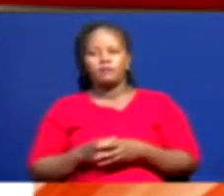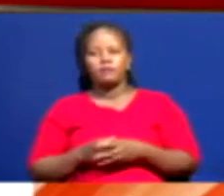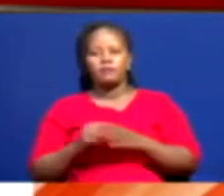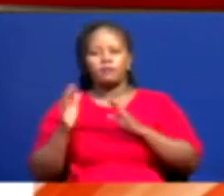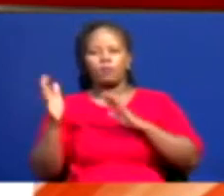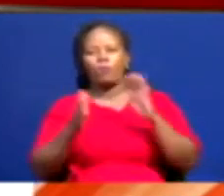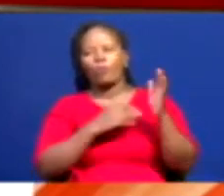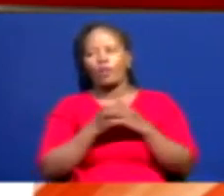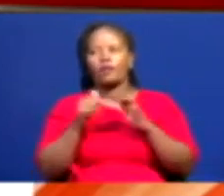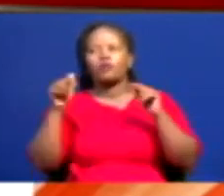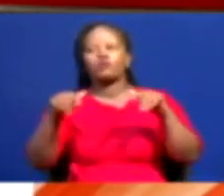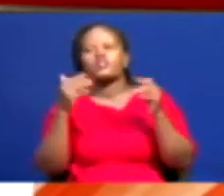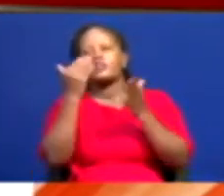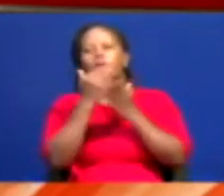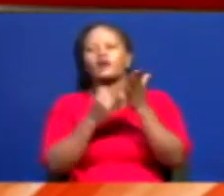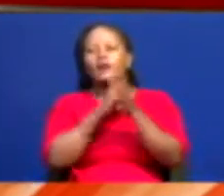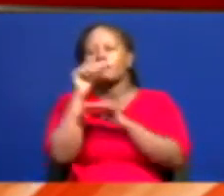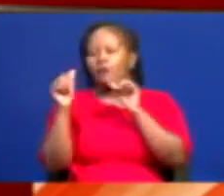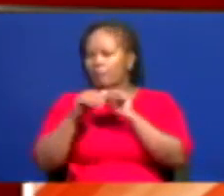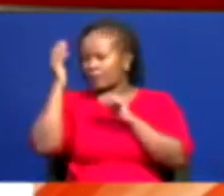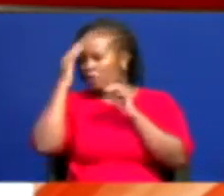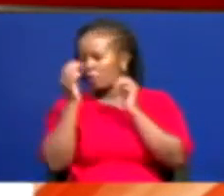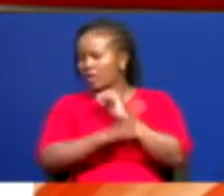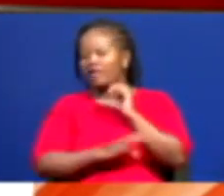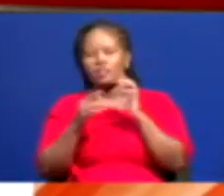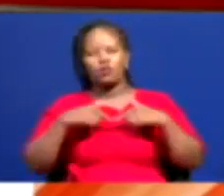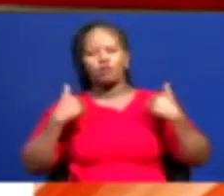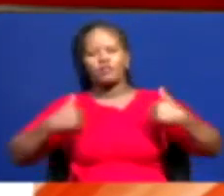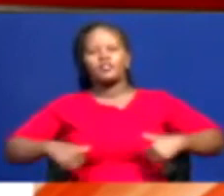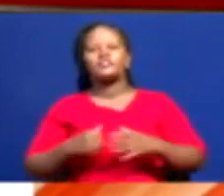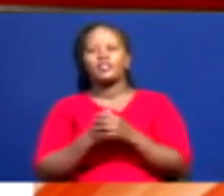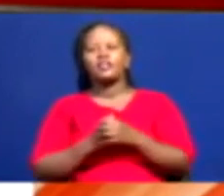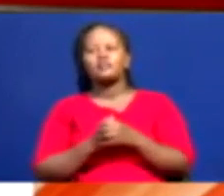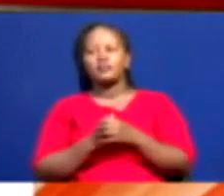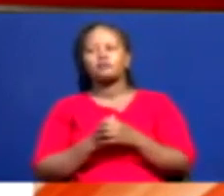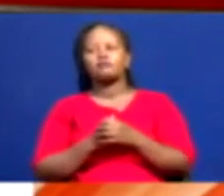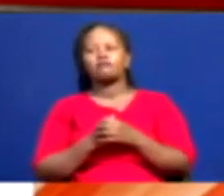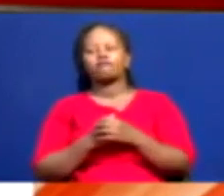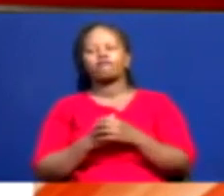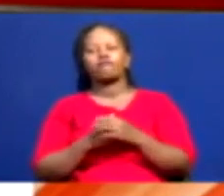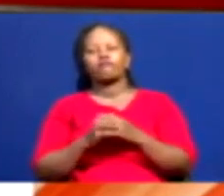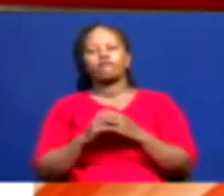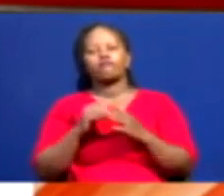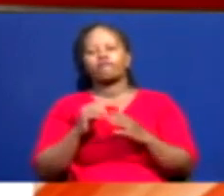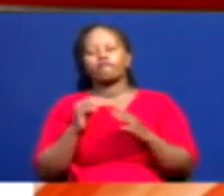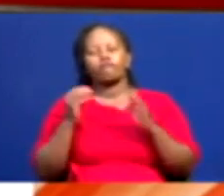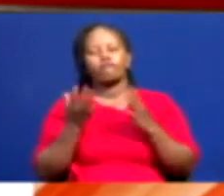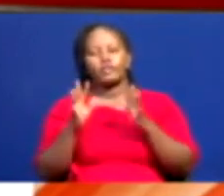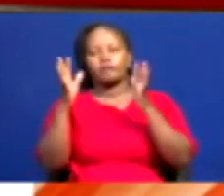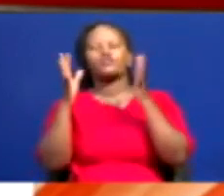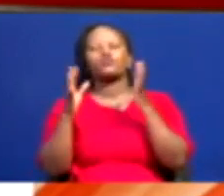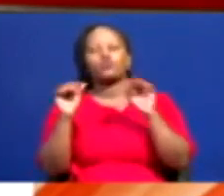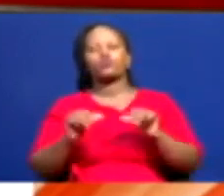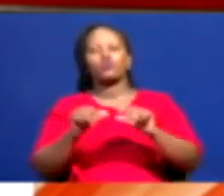Katika makala yetu kuhusu Ifahamu China, tamasha maarufu la Shoton nchini China linaendelea kuwavutia wageni